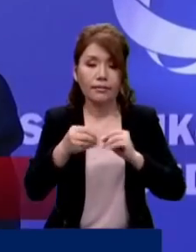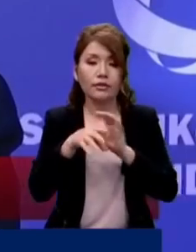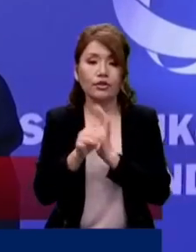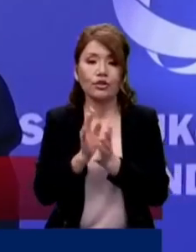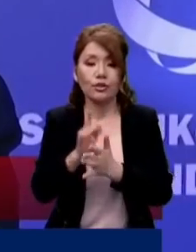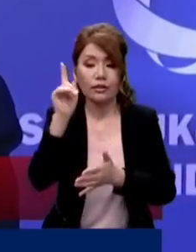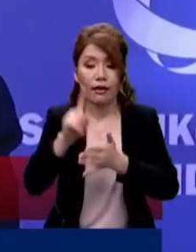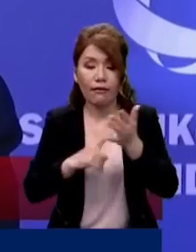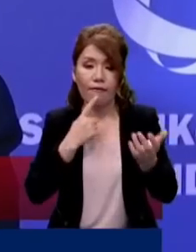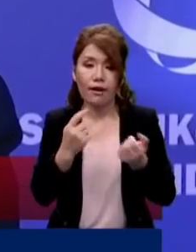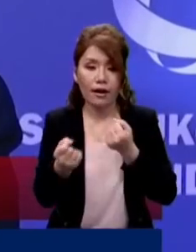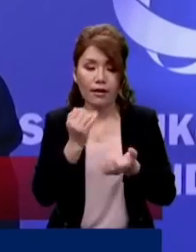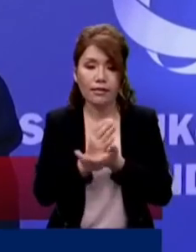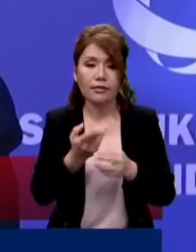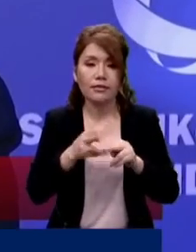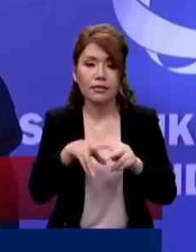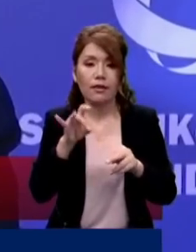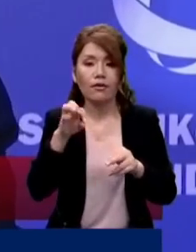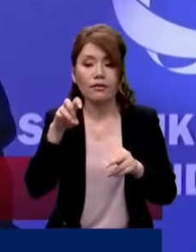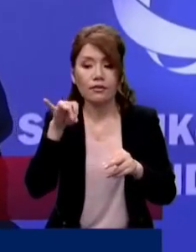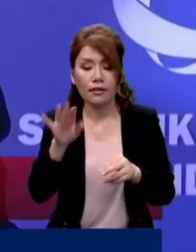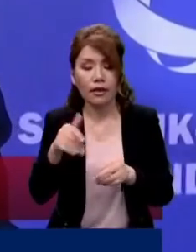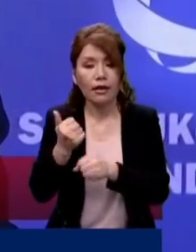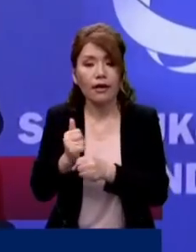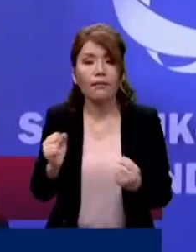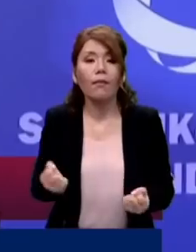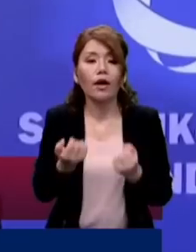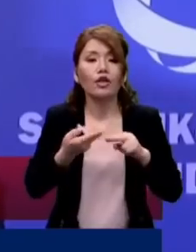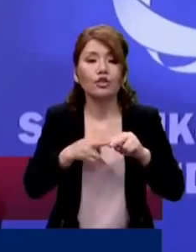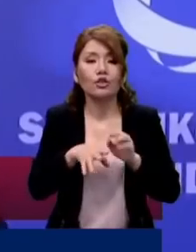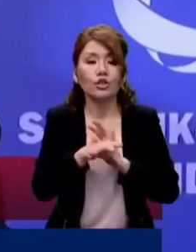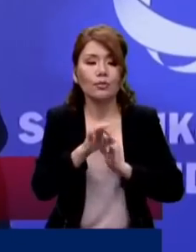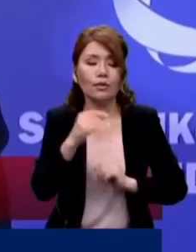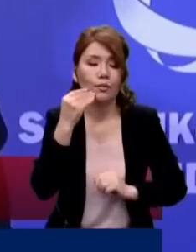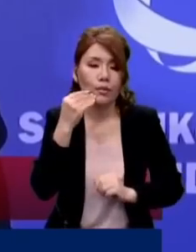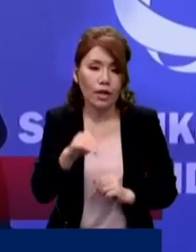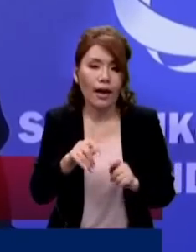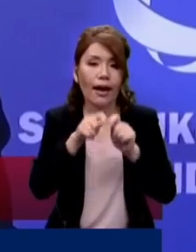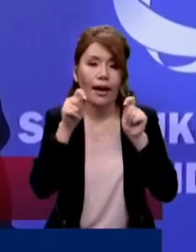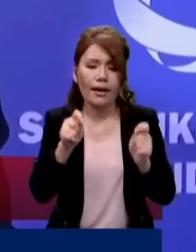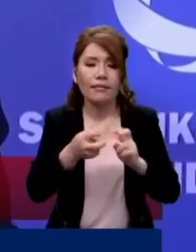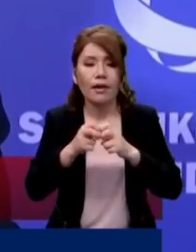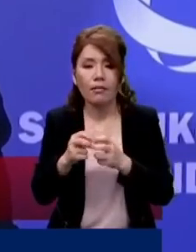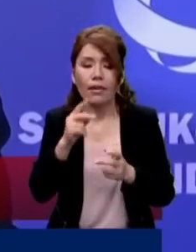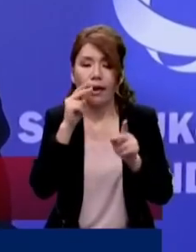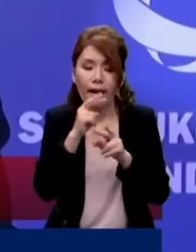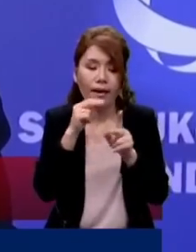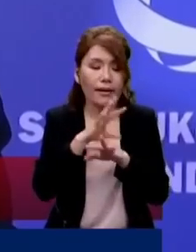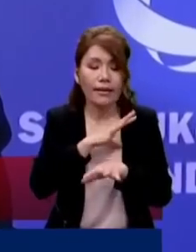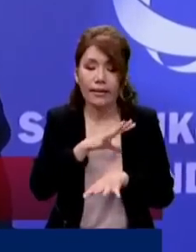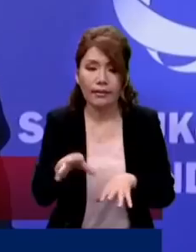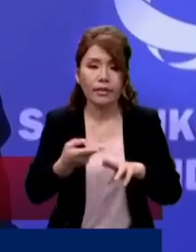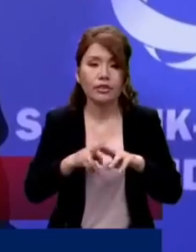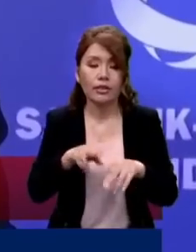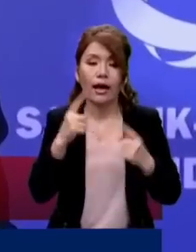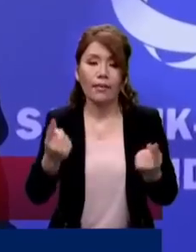қауымдастықтың сенімін қамтамасыз етеді. Тәуелсіз директорлар үшін бедел тәуекелі, менеджмент сапасы, ашықтық мәселелері, қателік жібермеу негізгі